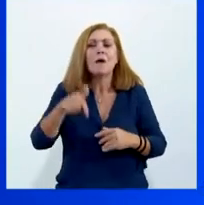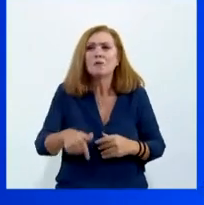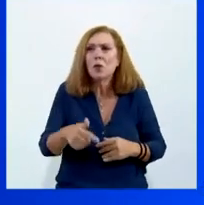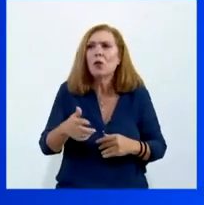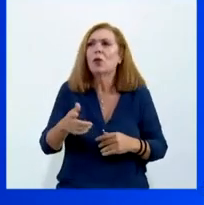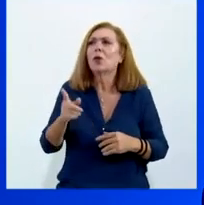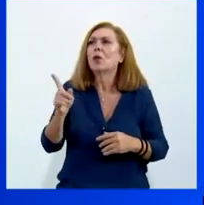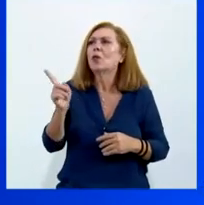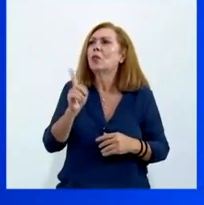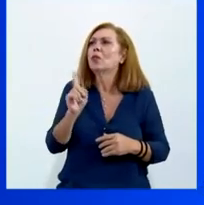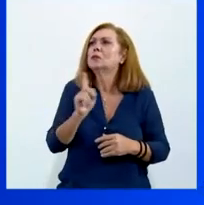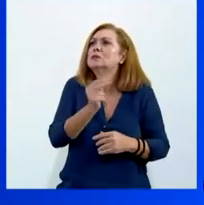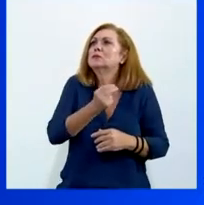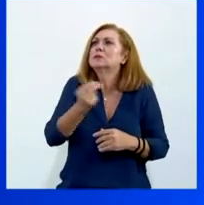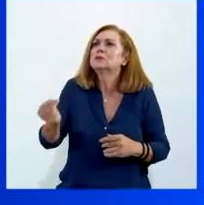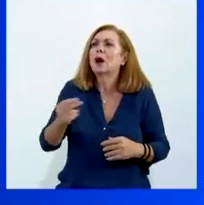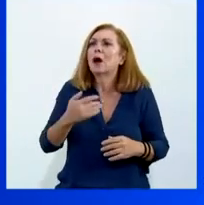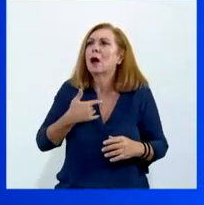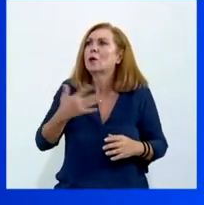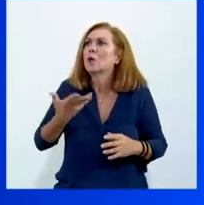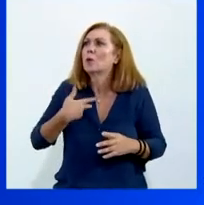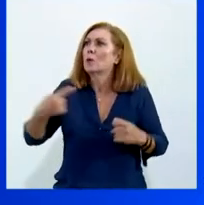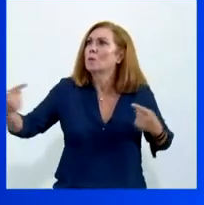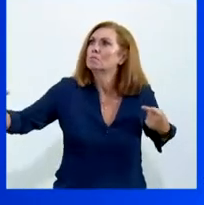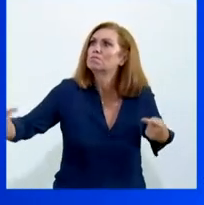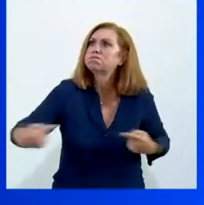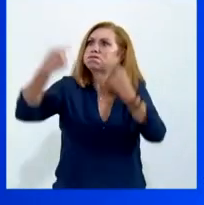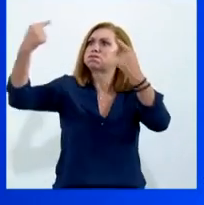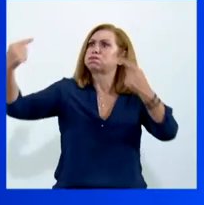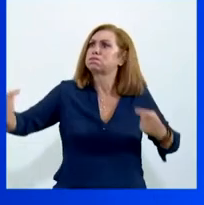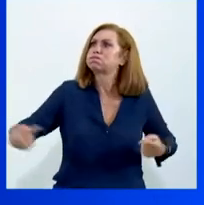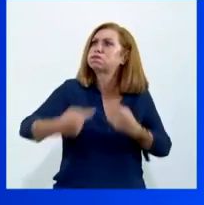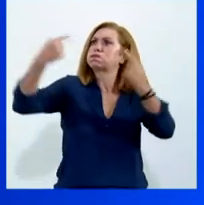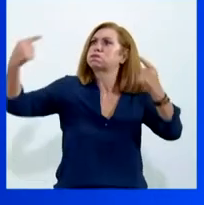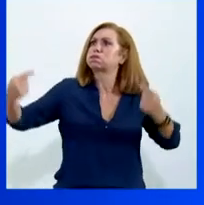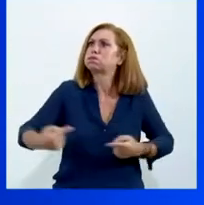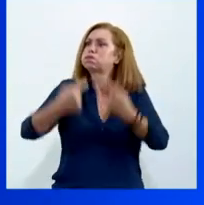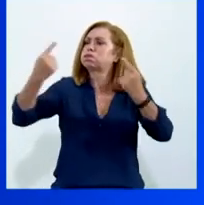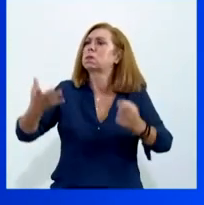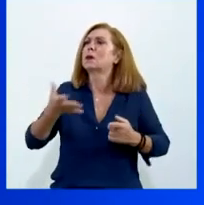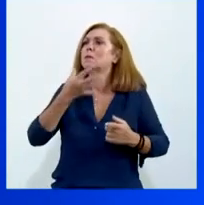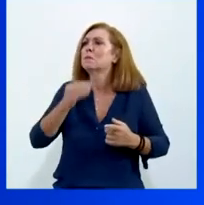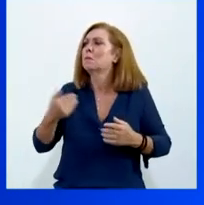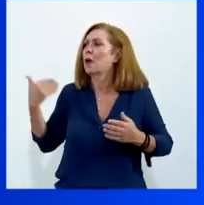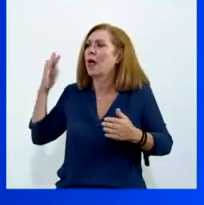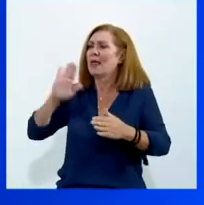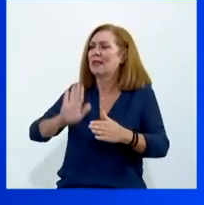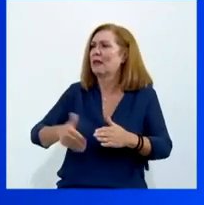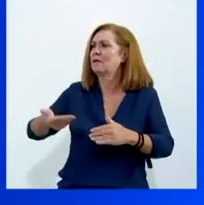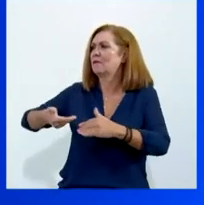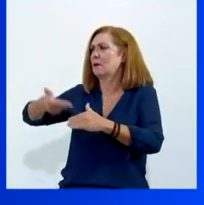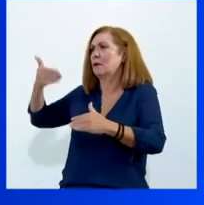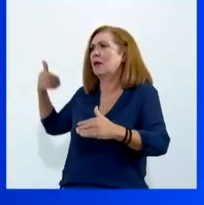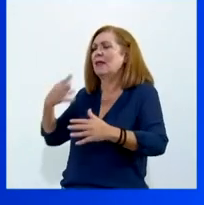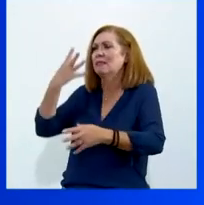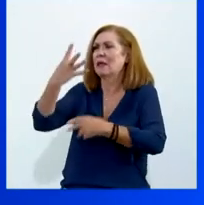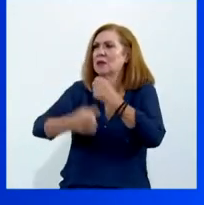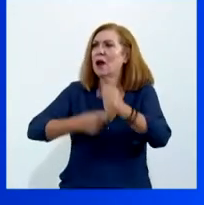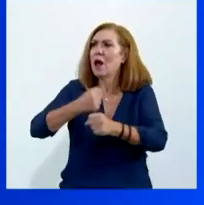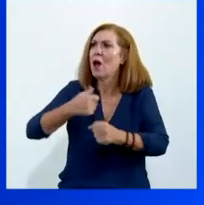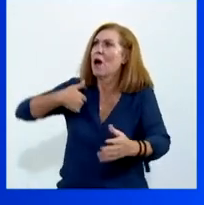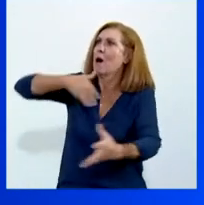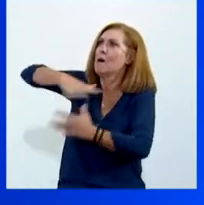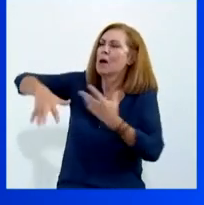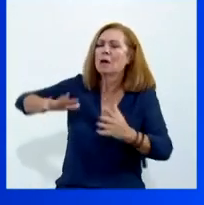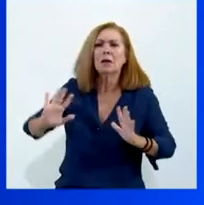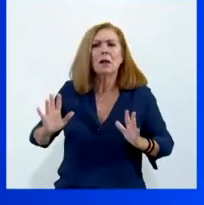υποχρεώνει να είμαστε μονίμως στα κόκκινα και στην ένταση την οποία βιώσαμε τα τελευταία 4 χρόνια.